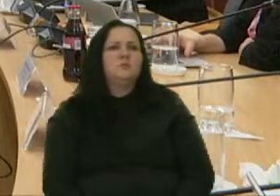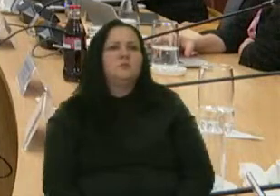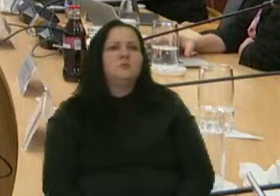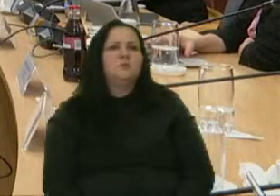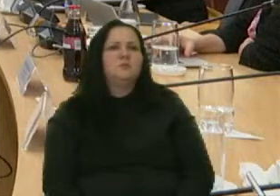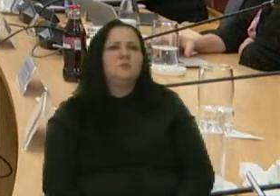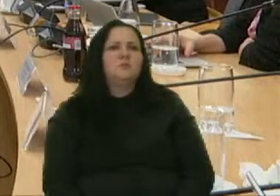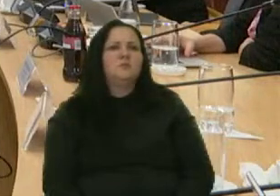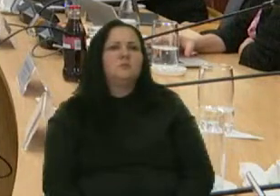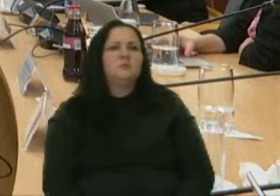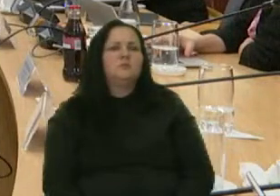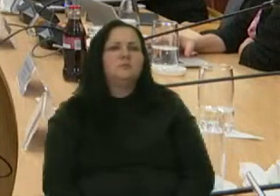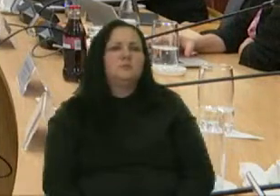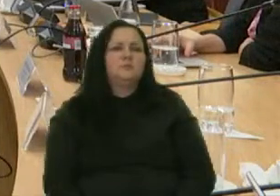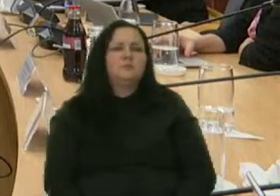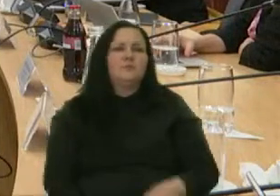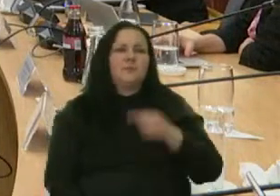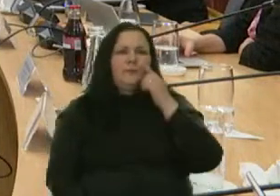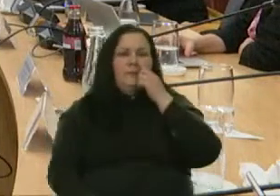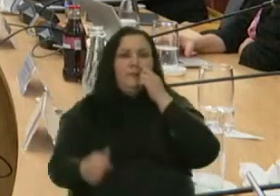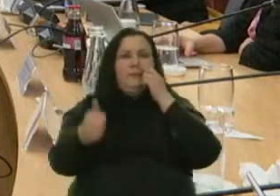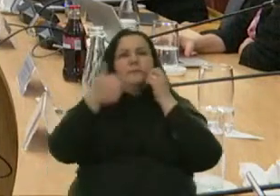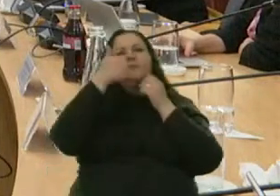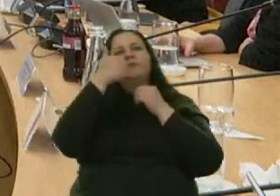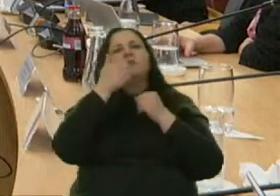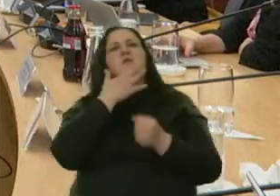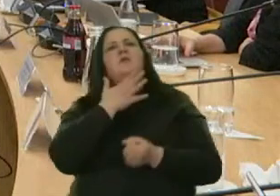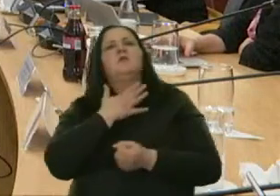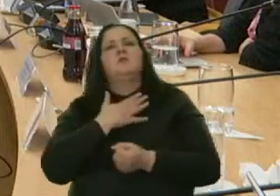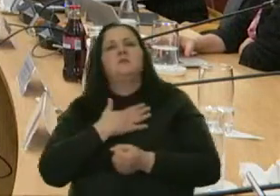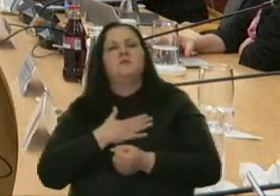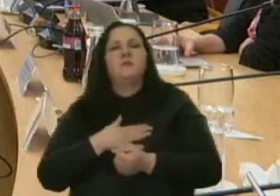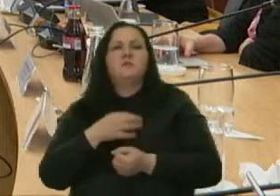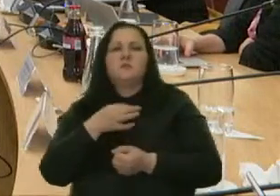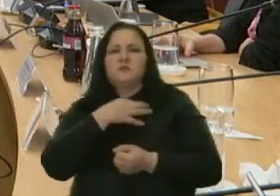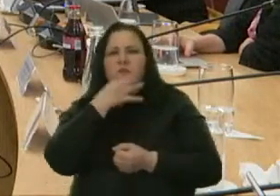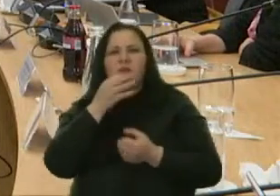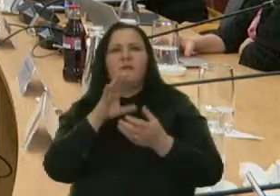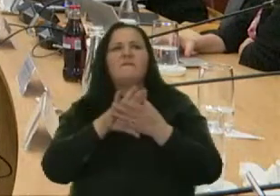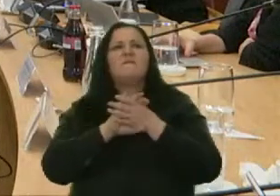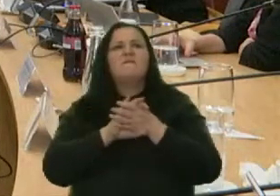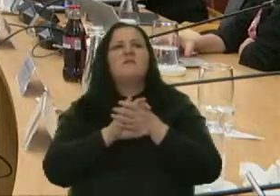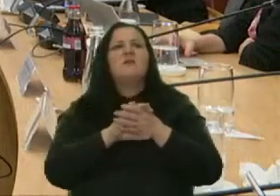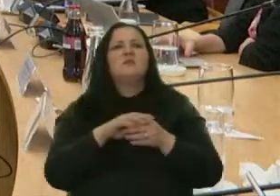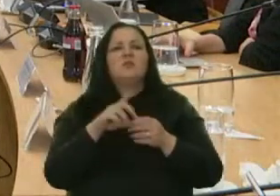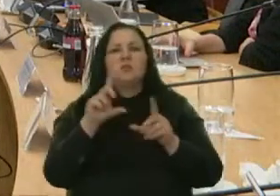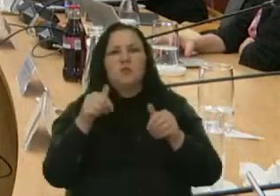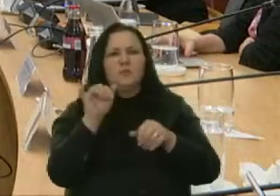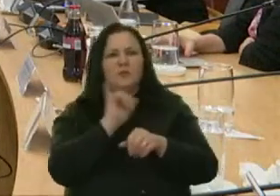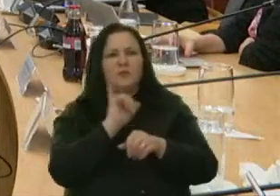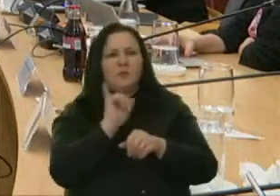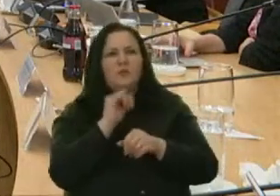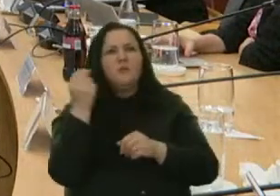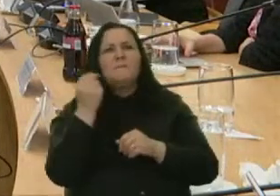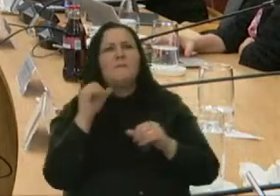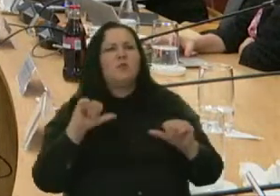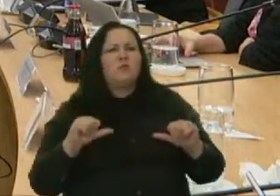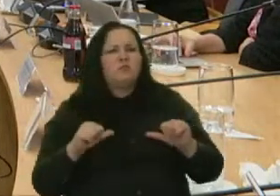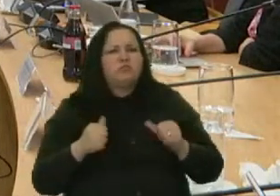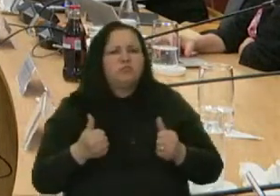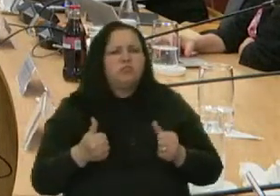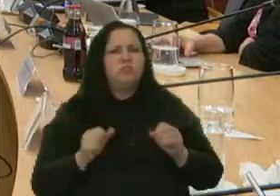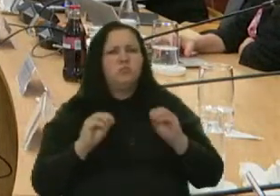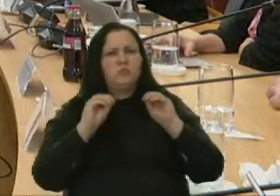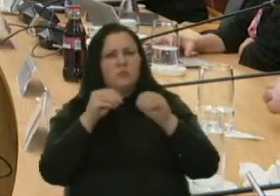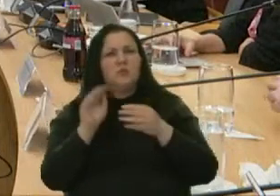rog Da mulțumesc în primul rând vreau să i transmit felicitările mele doamnei director pentru eforturile depuse